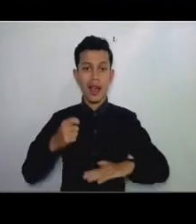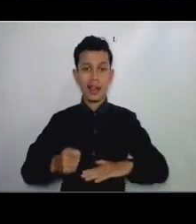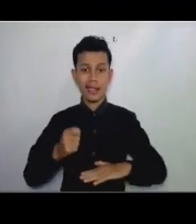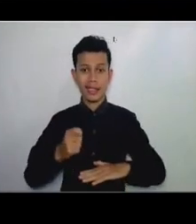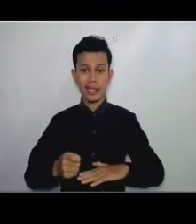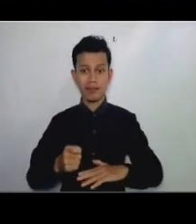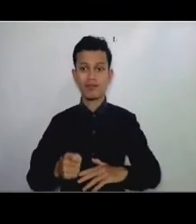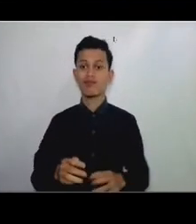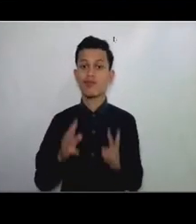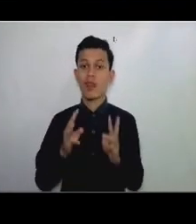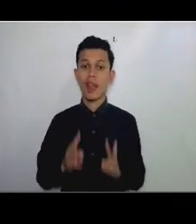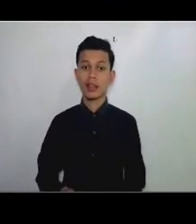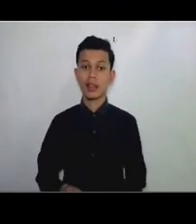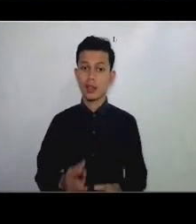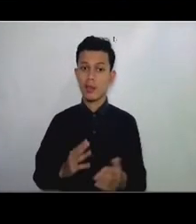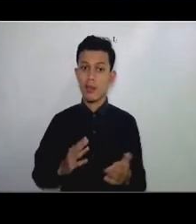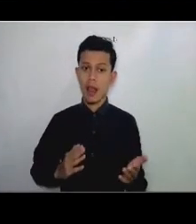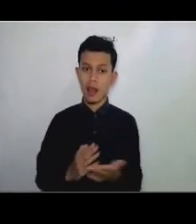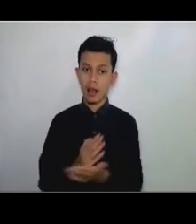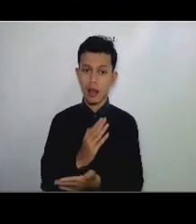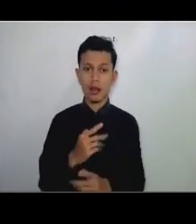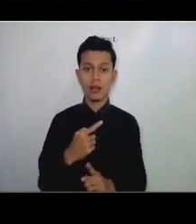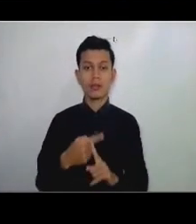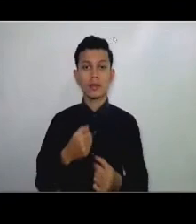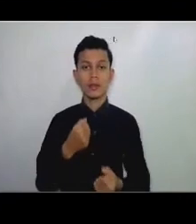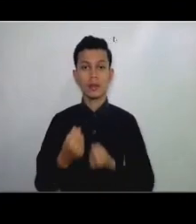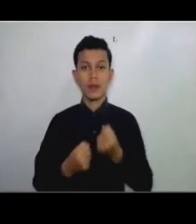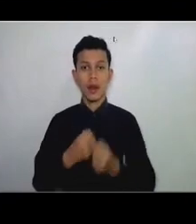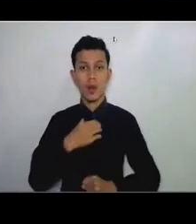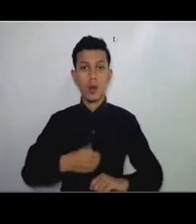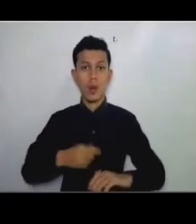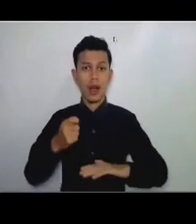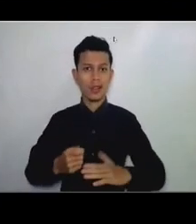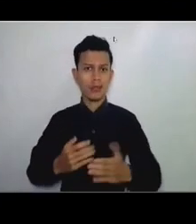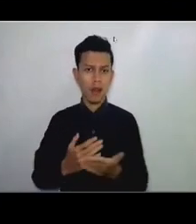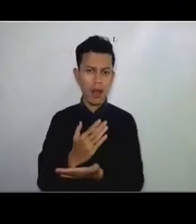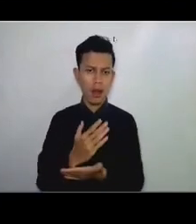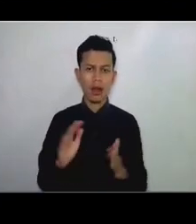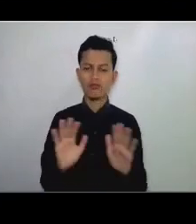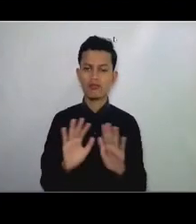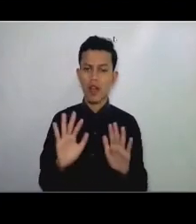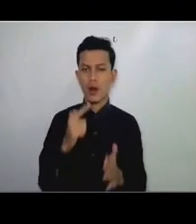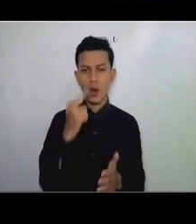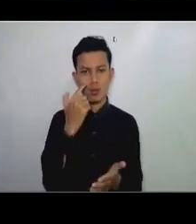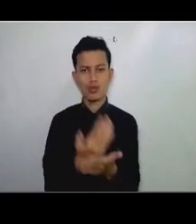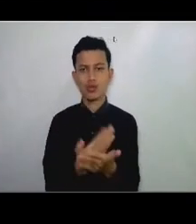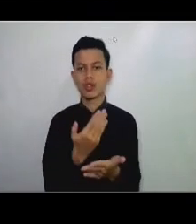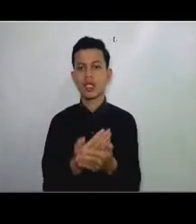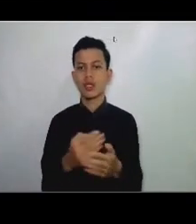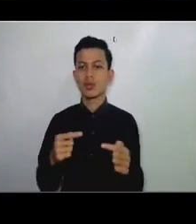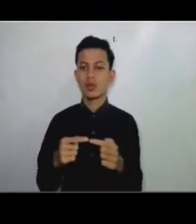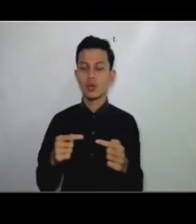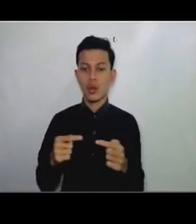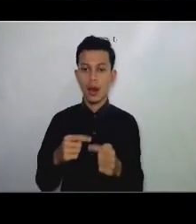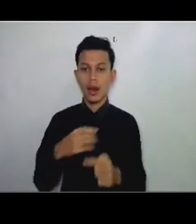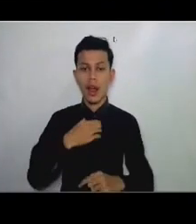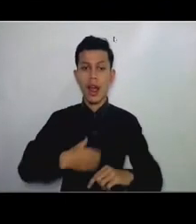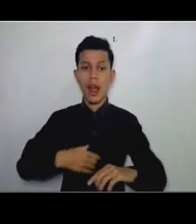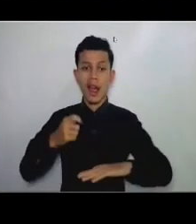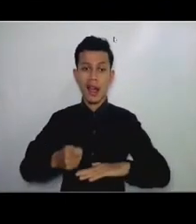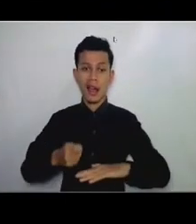terbukti melakukan pelanggaran kode etik dan perilaku hakim konstitusi sepanjang terkait dugaan Hakim